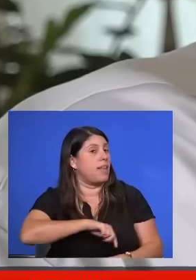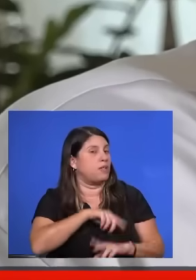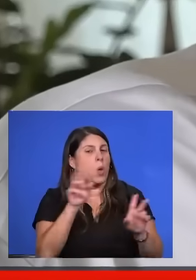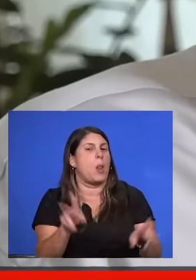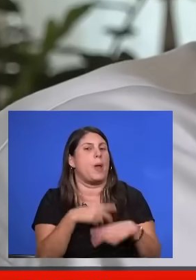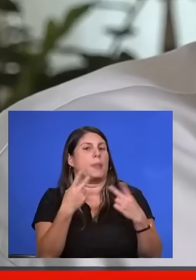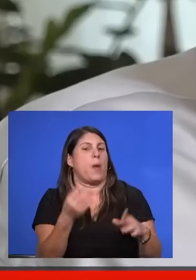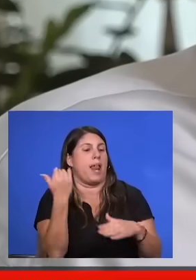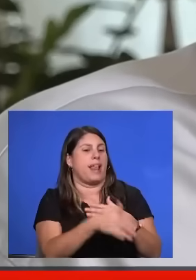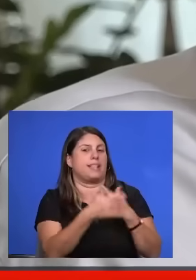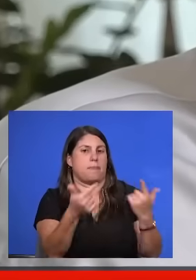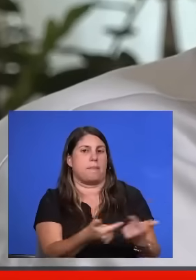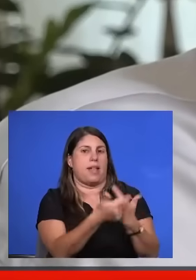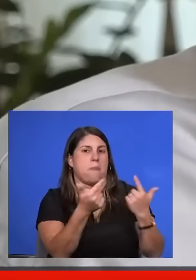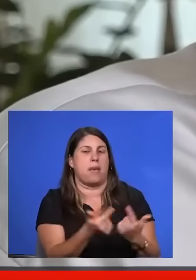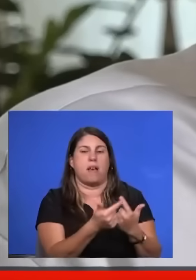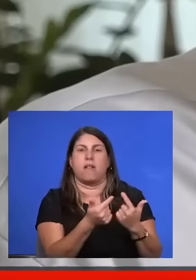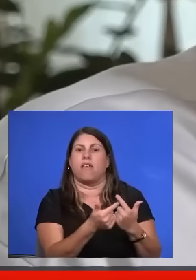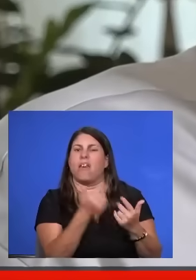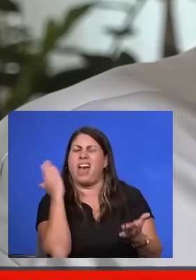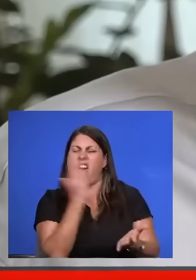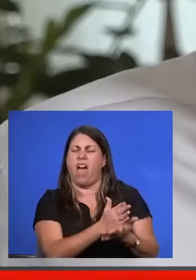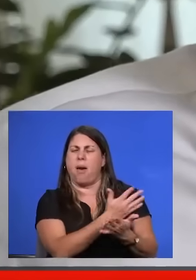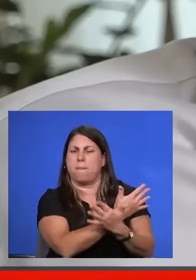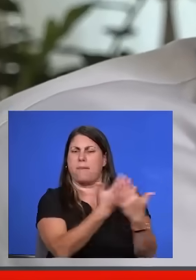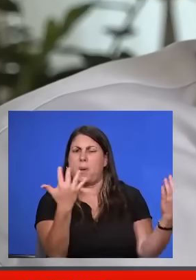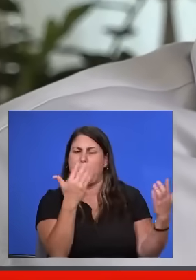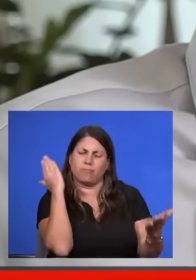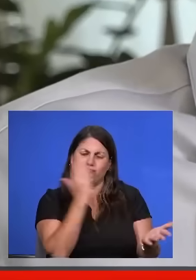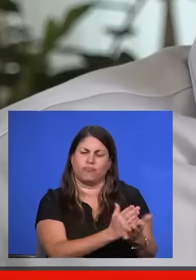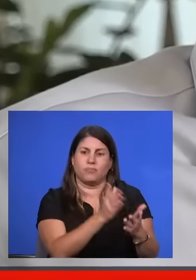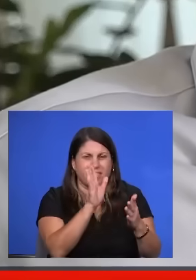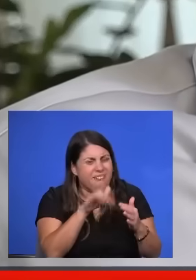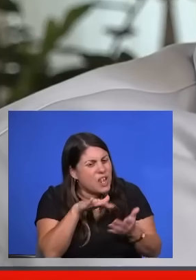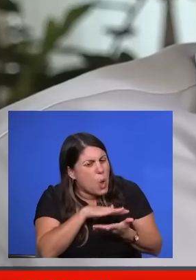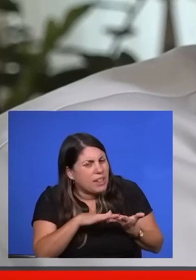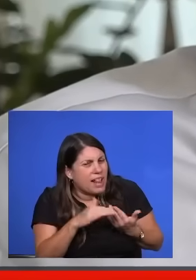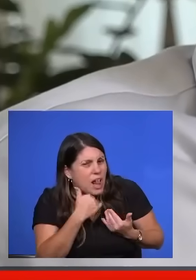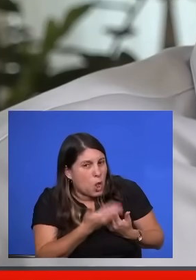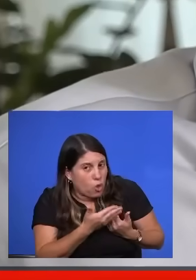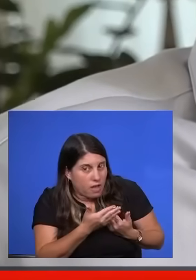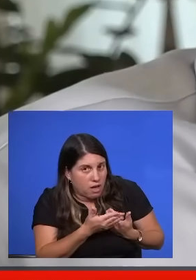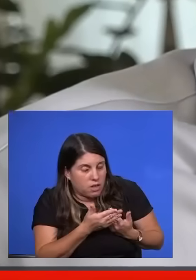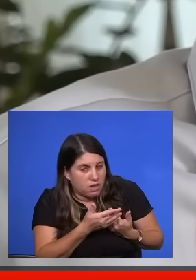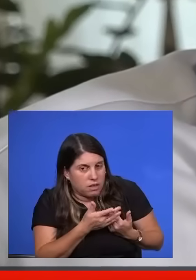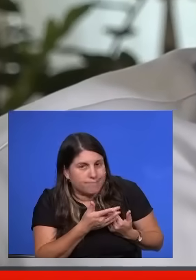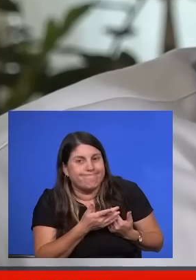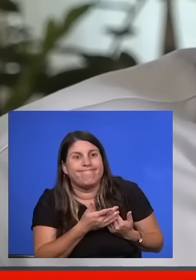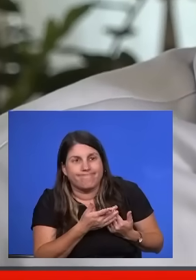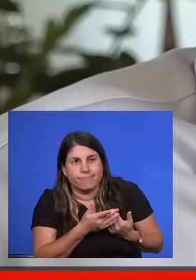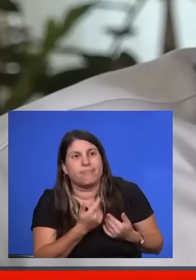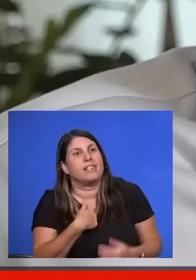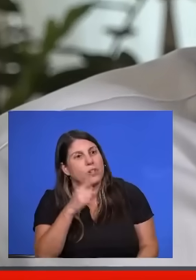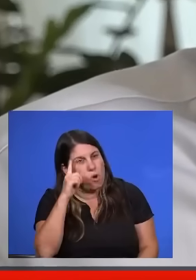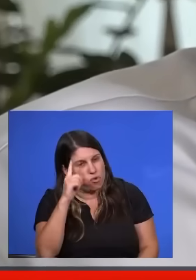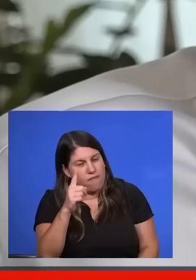המלחמה הזאת בצורה חדה וברורה, למרות ההתחלה הלא טובה שלה, אז אני חושב שההרתעה שלנו